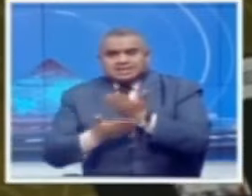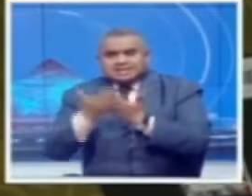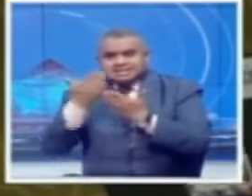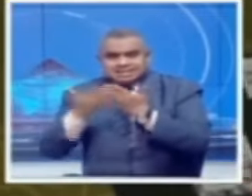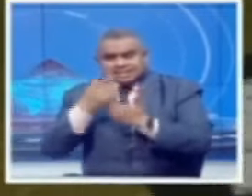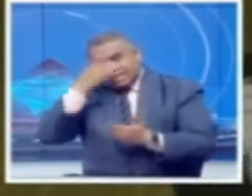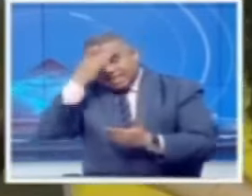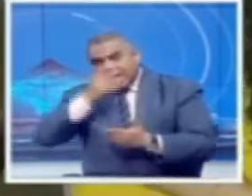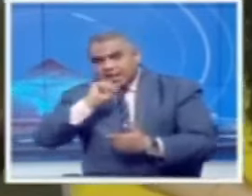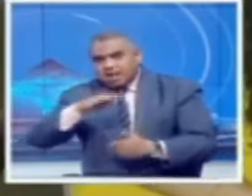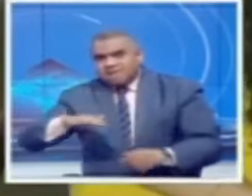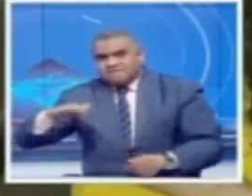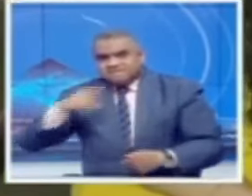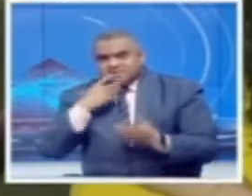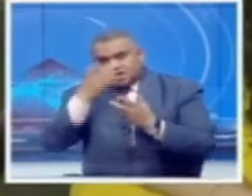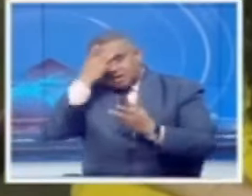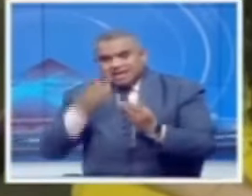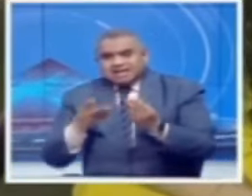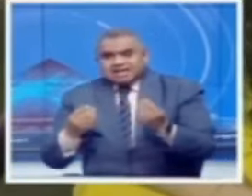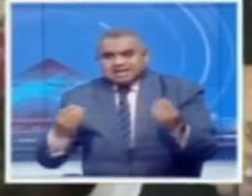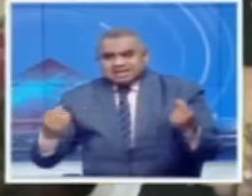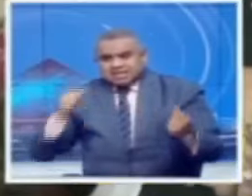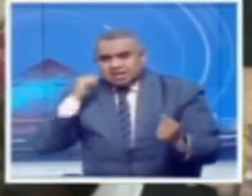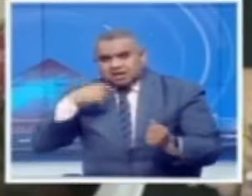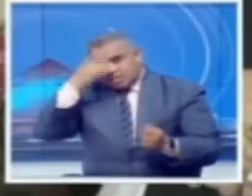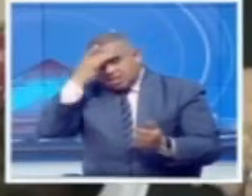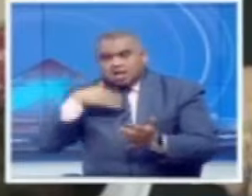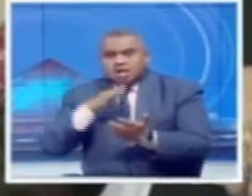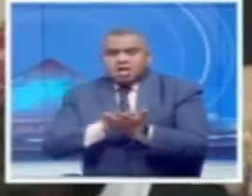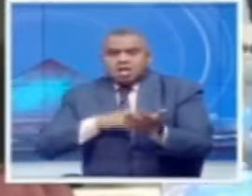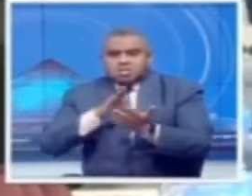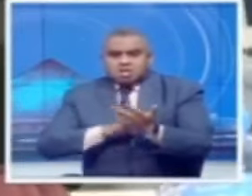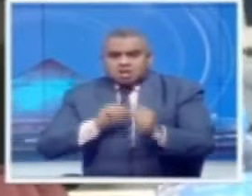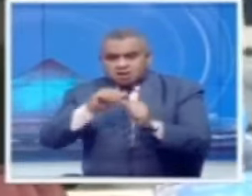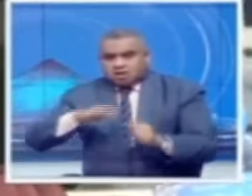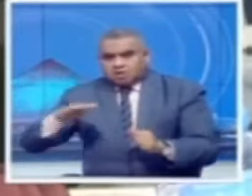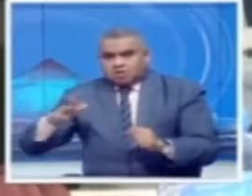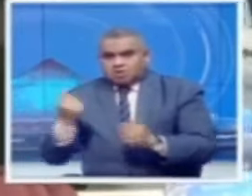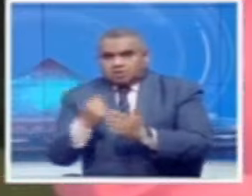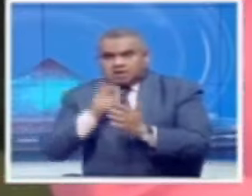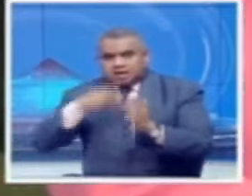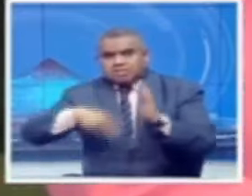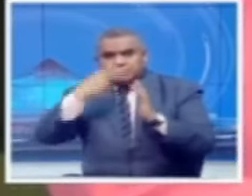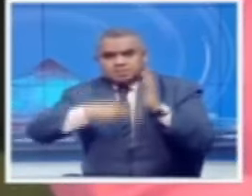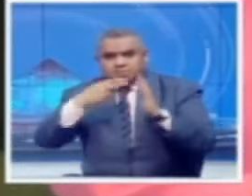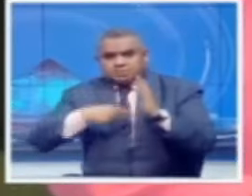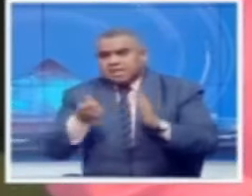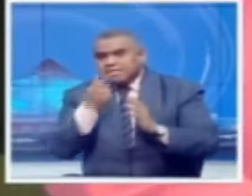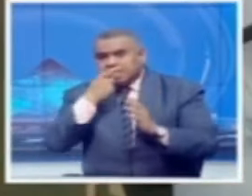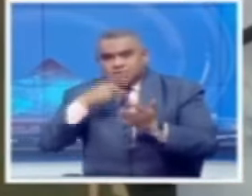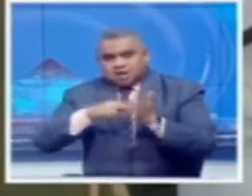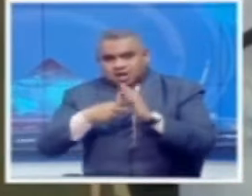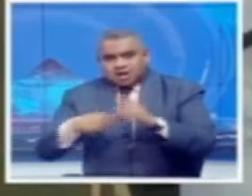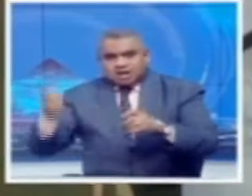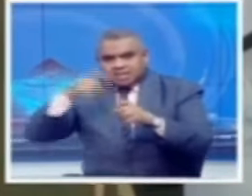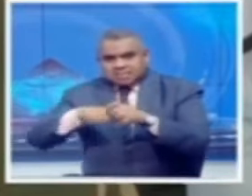العلاج والتشخيص للعديد من الأمراض وبخاصة الأمراض المزمنة، لوضع البروتوكولات العلاجية اللازمة لتلك الأمراض